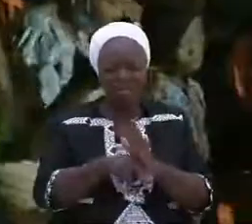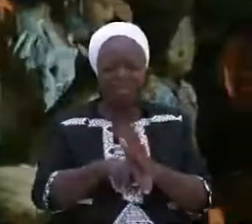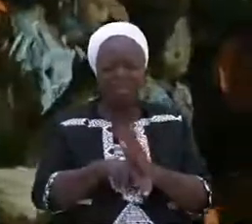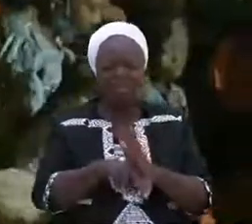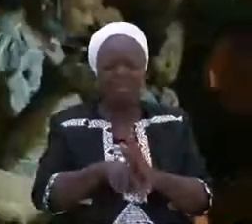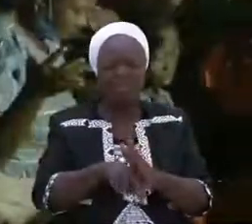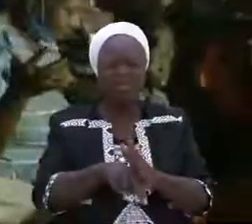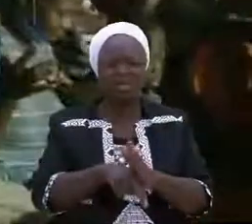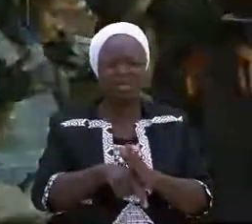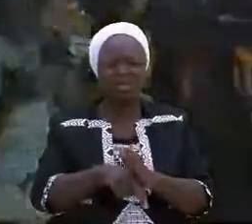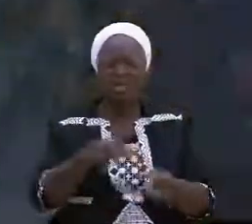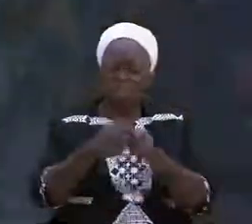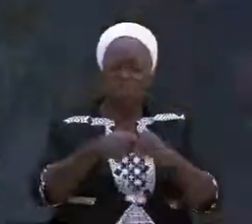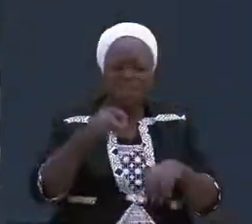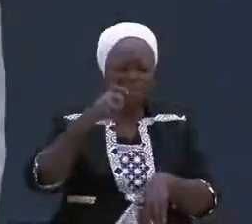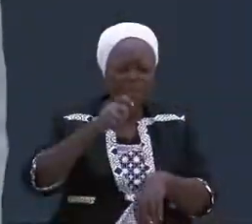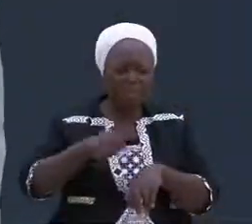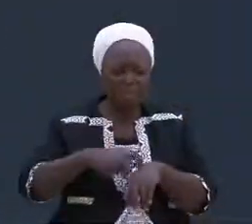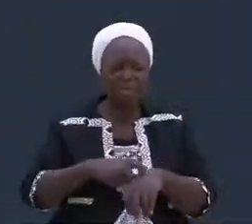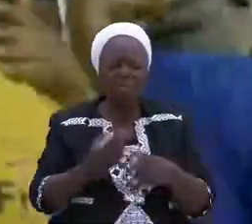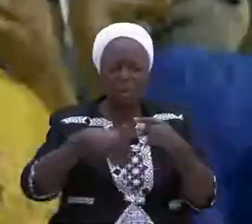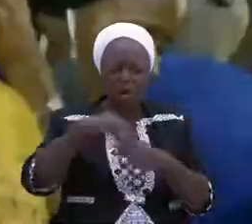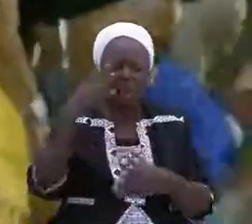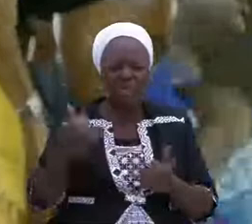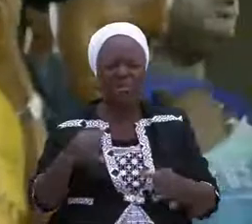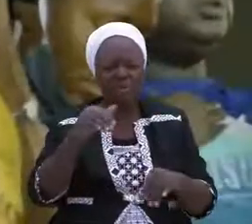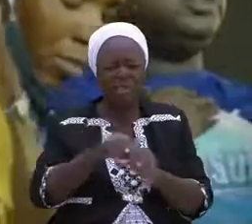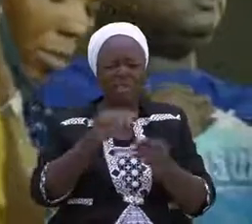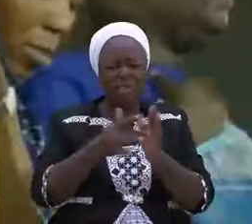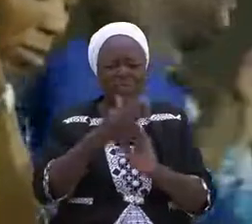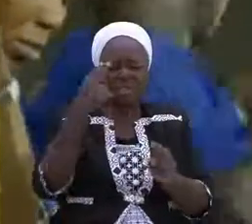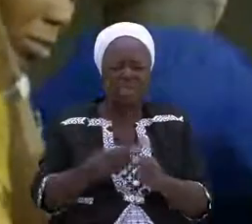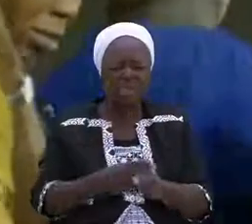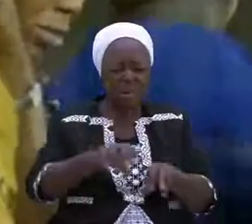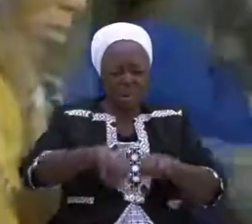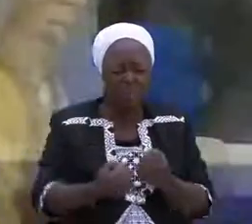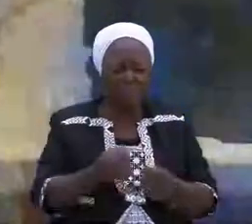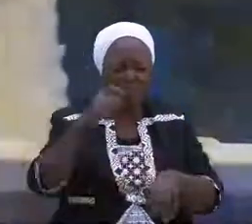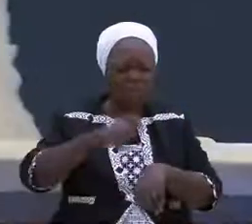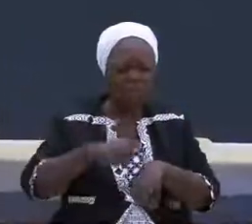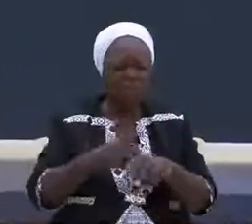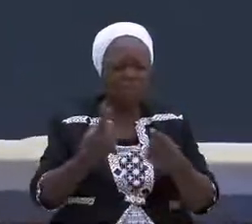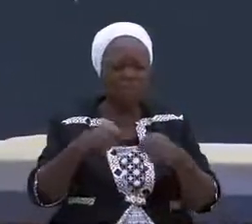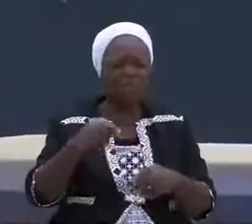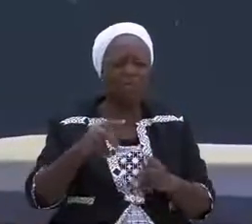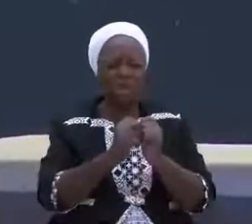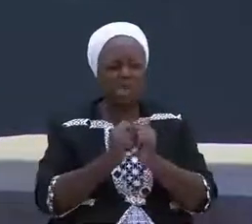Paralysie, arthrite, sortez au nom de Jésus. Les os brisés,